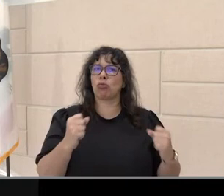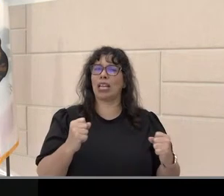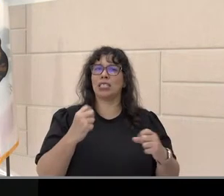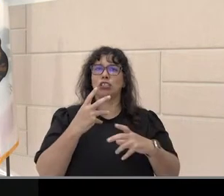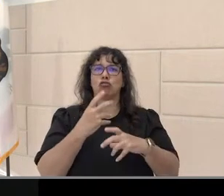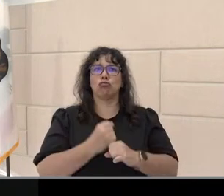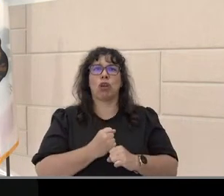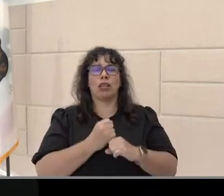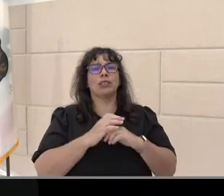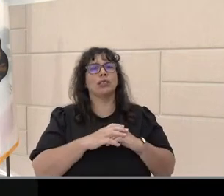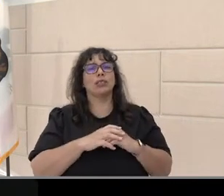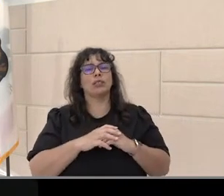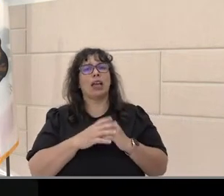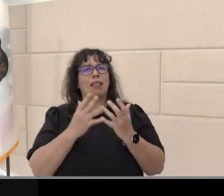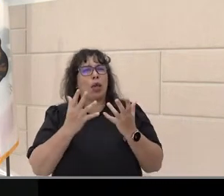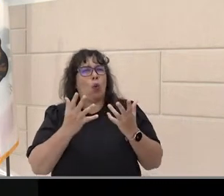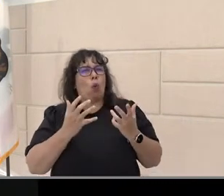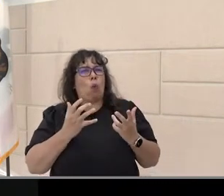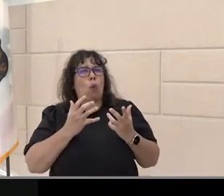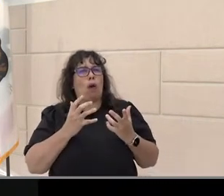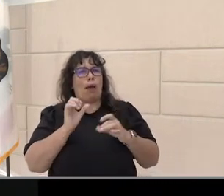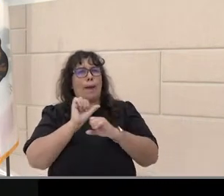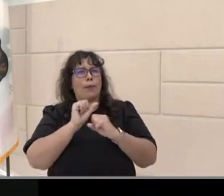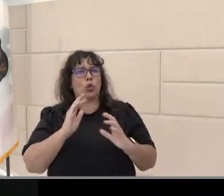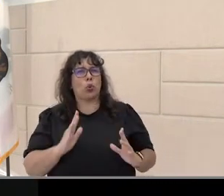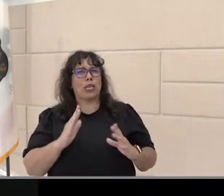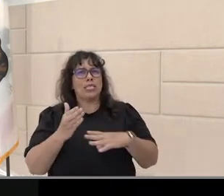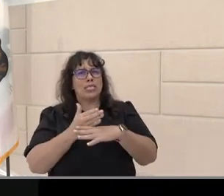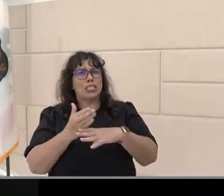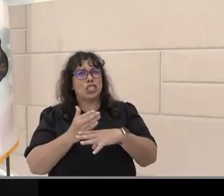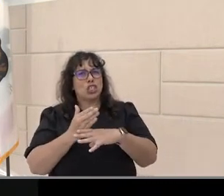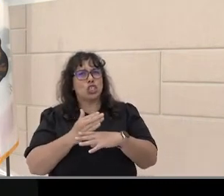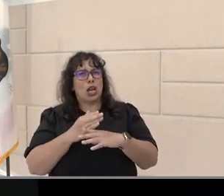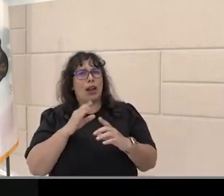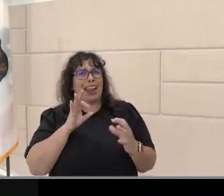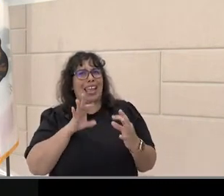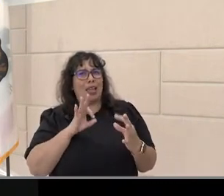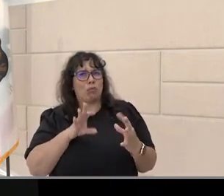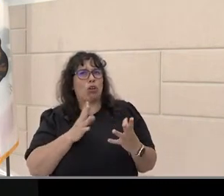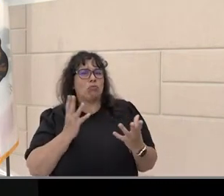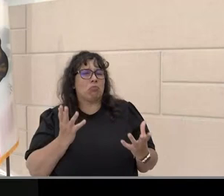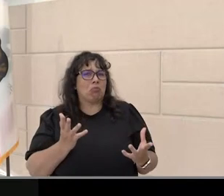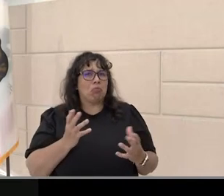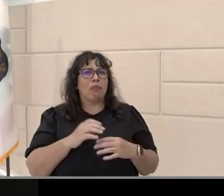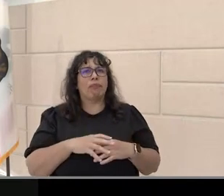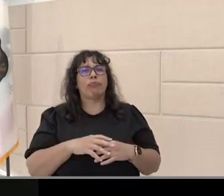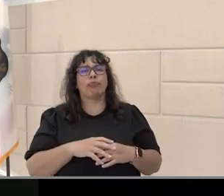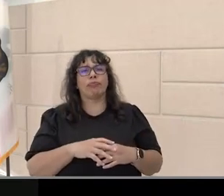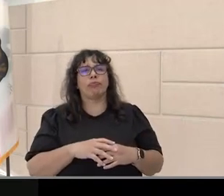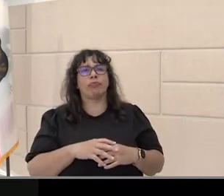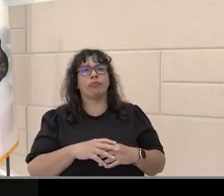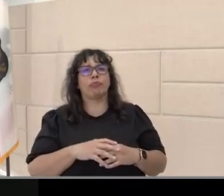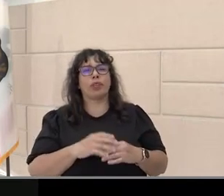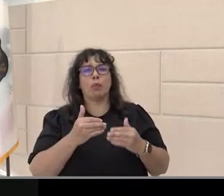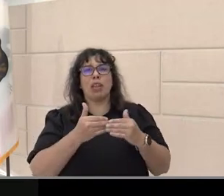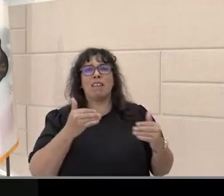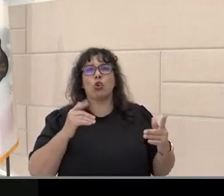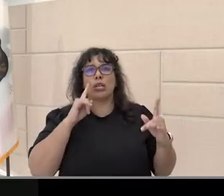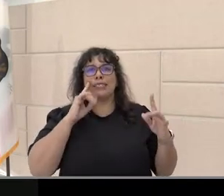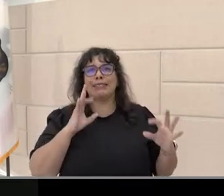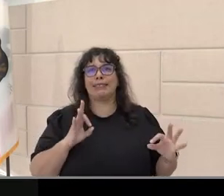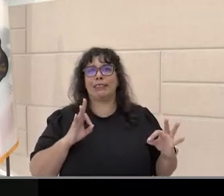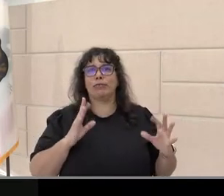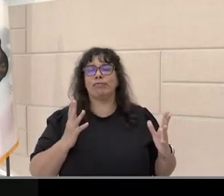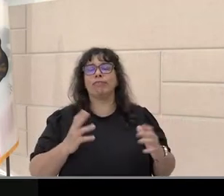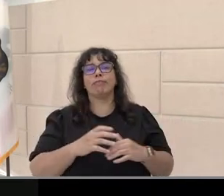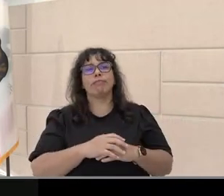ចិត្តស្មោះស្ម័គ្រនៅមានពេញចិត្តពីអ្នកធ្វើការជាមួយនឹងគ្នានៅក្នុងការប្រ